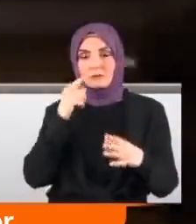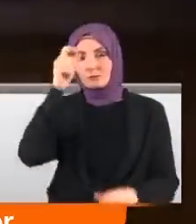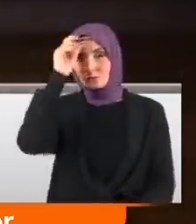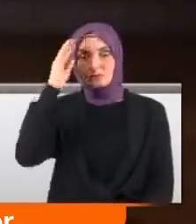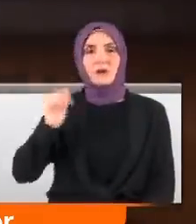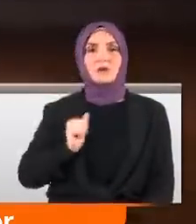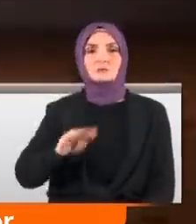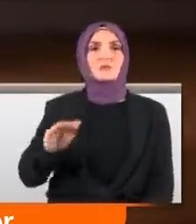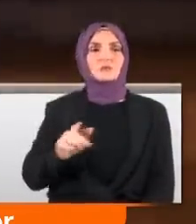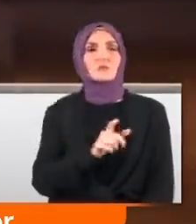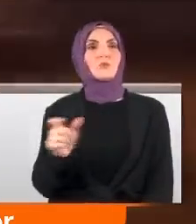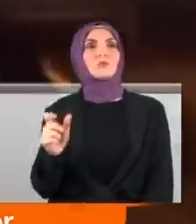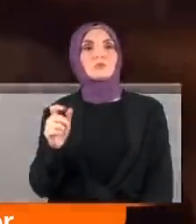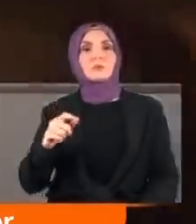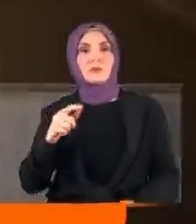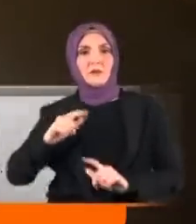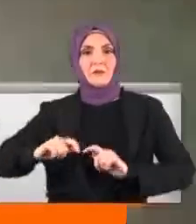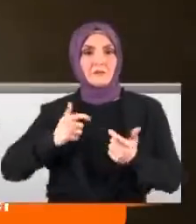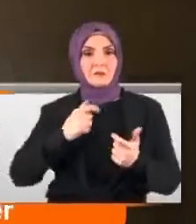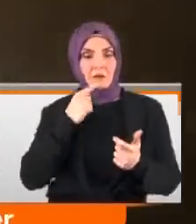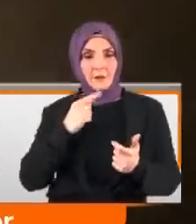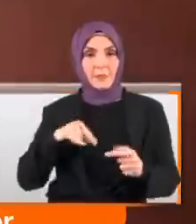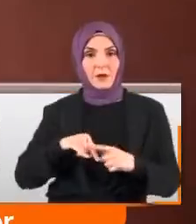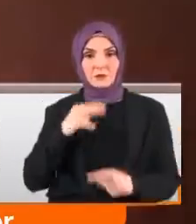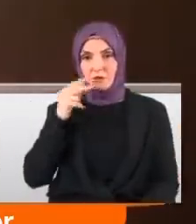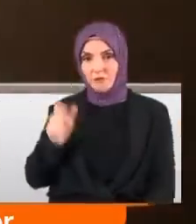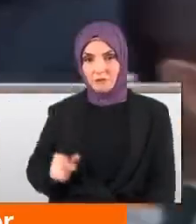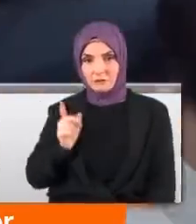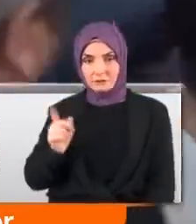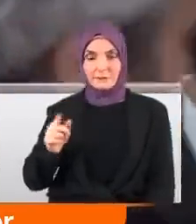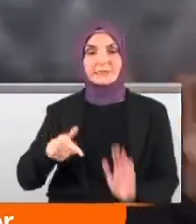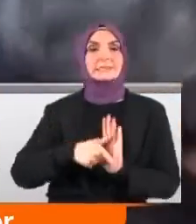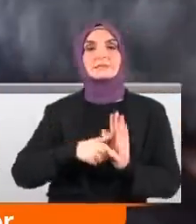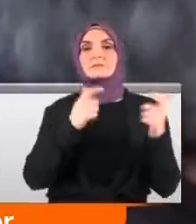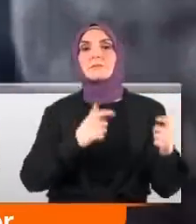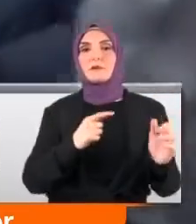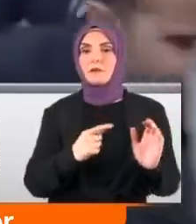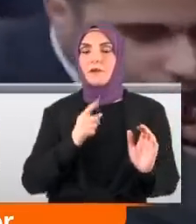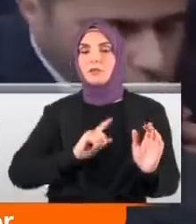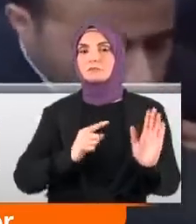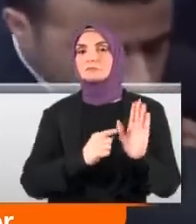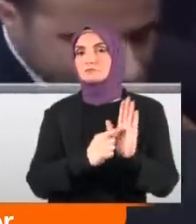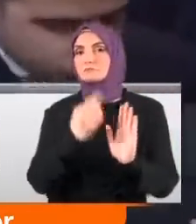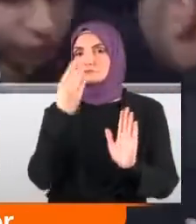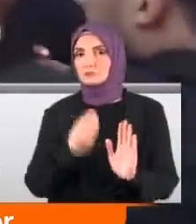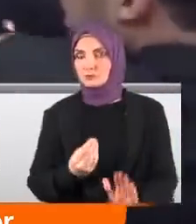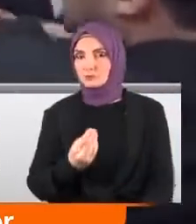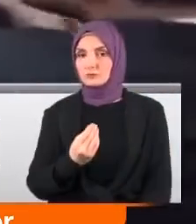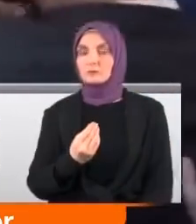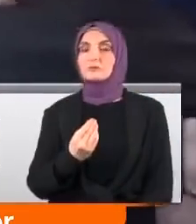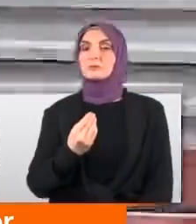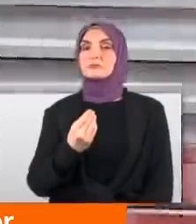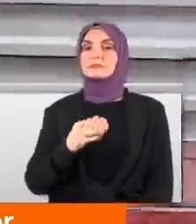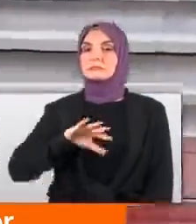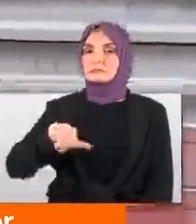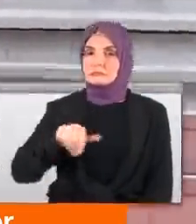iftirasını atan Hacer Foggo da İzmir'den aday gösterildi. 2006 yılından bu yana hırsızlık, tehdit, kasten yaralama, tehdit